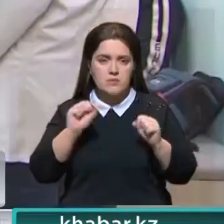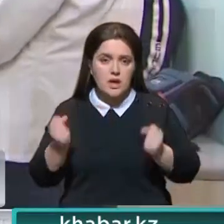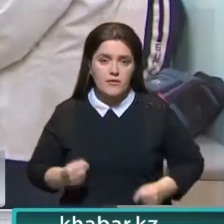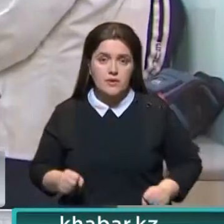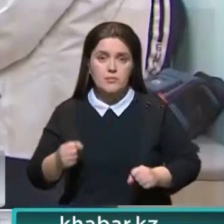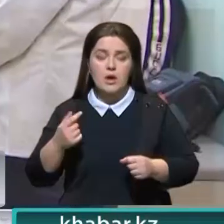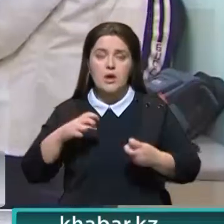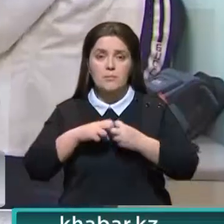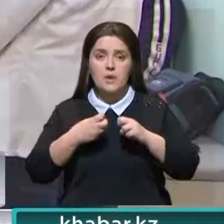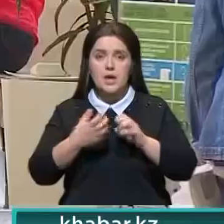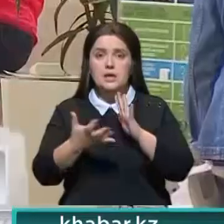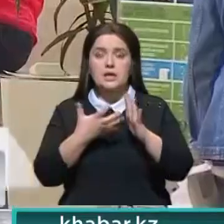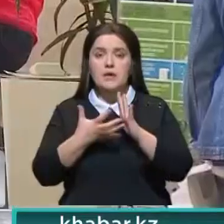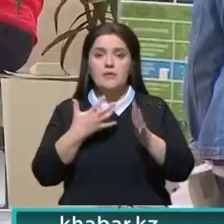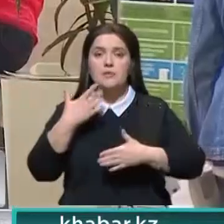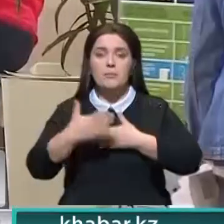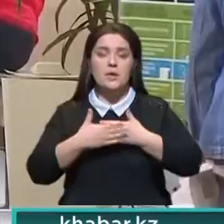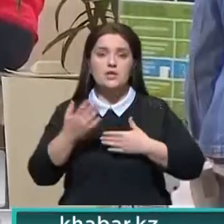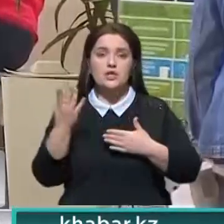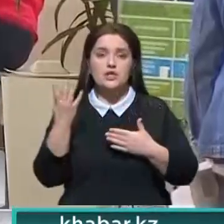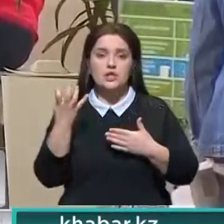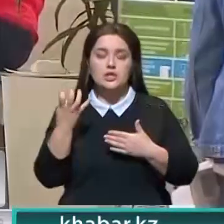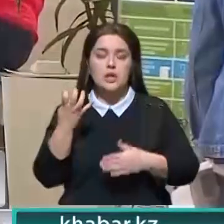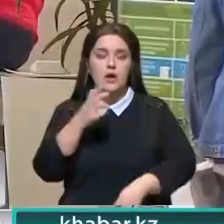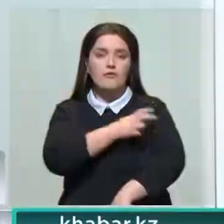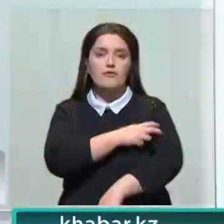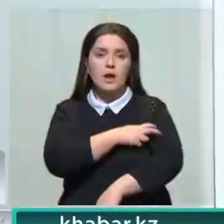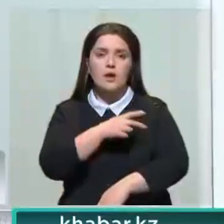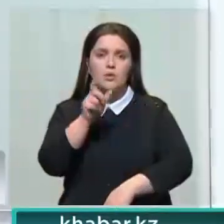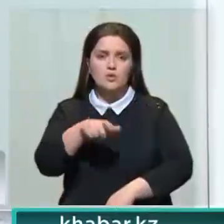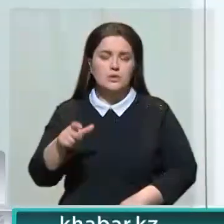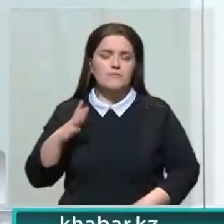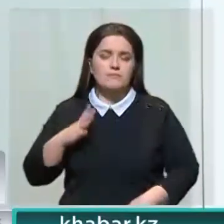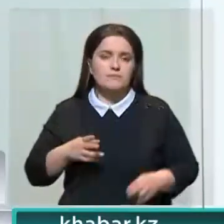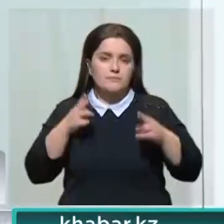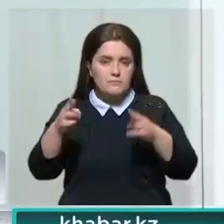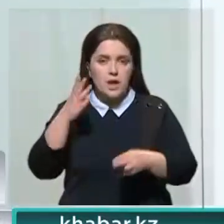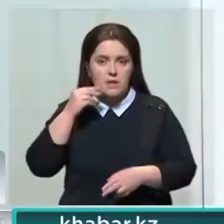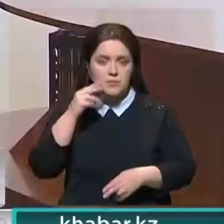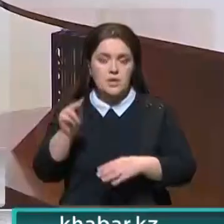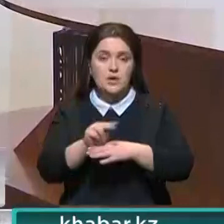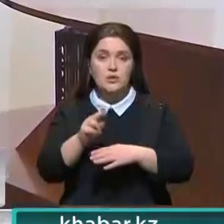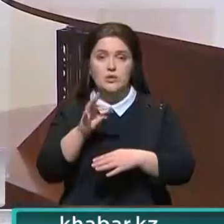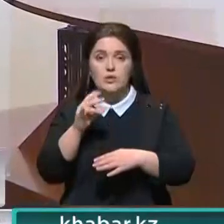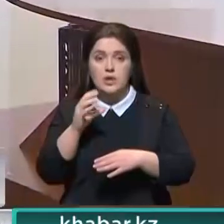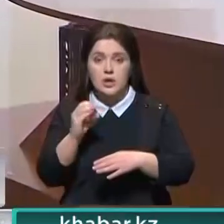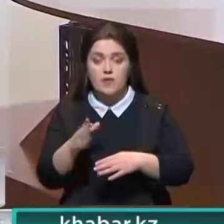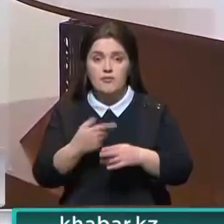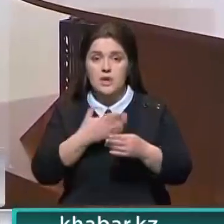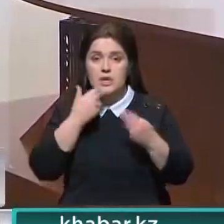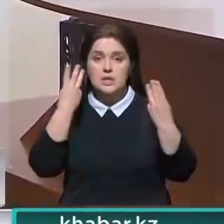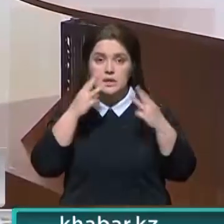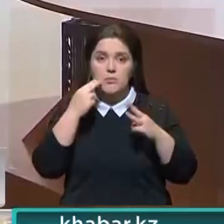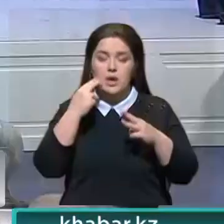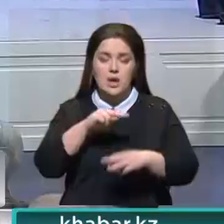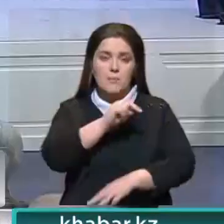наболевших проблем в регионе – не хватает почти 400 врачей, а люди вынуждены лечиться в Алматы, так как в Конаеве все еще нет современной и